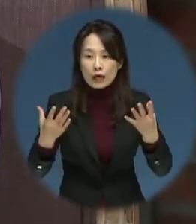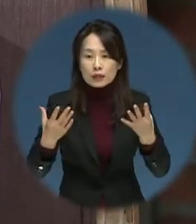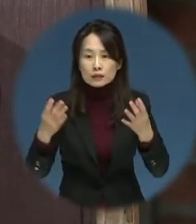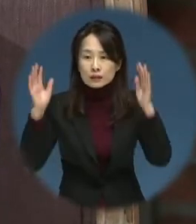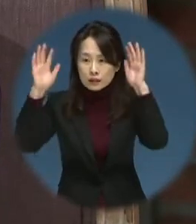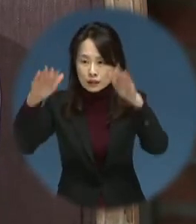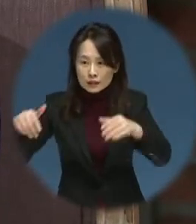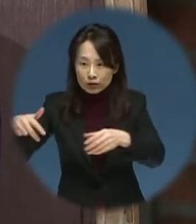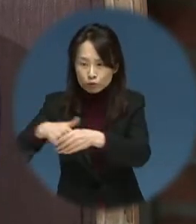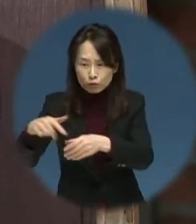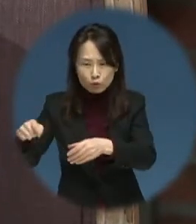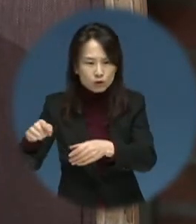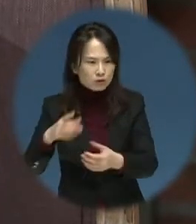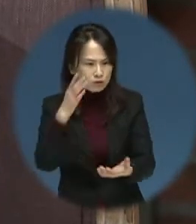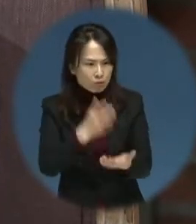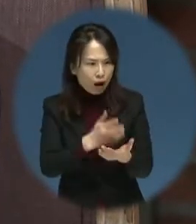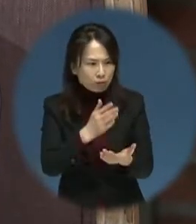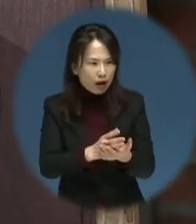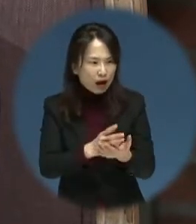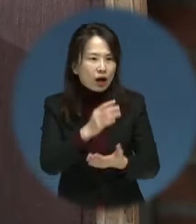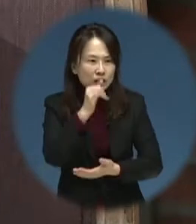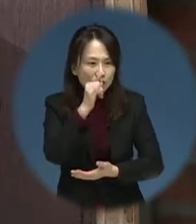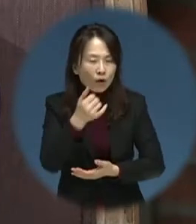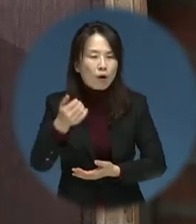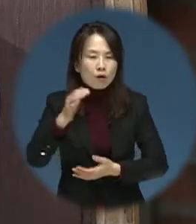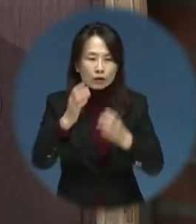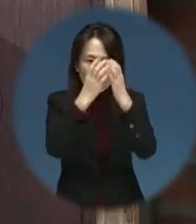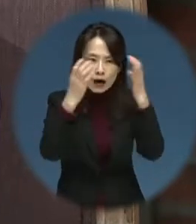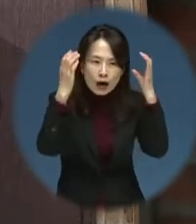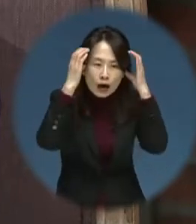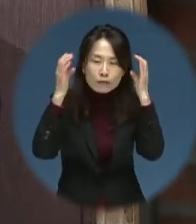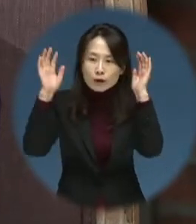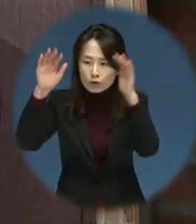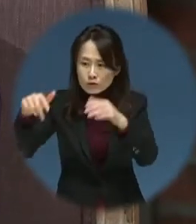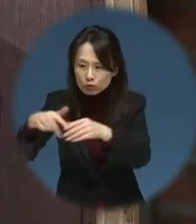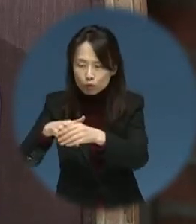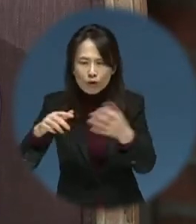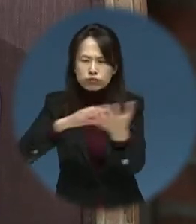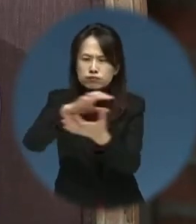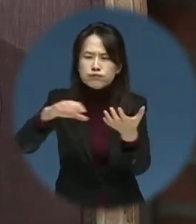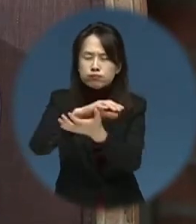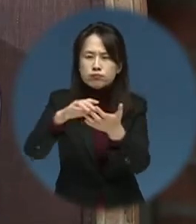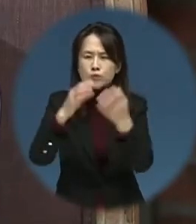있거든요. 이제 그런 것들이 어떤 이슬람의 가치로 이제 혼돈되는 경우가 많았죠.